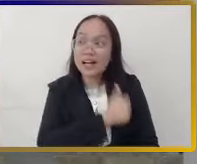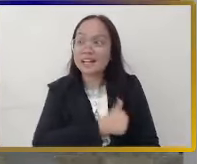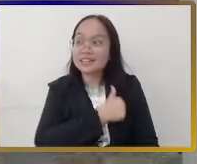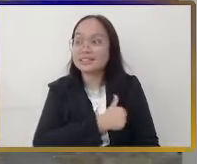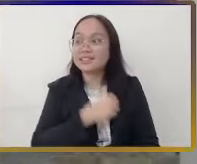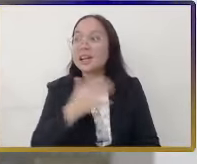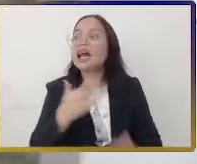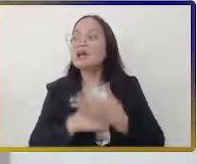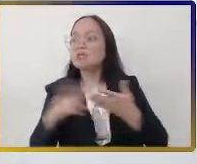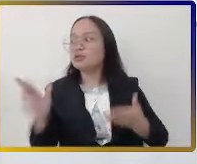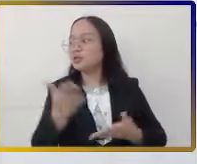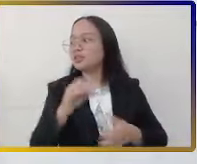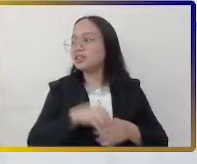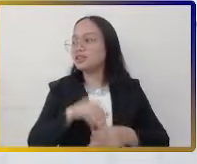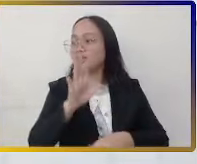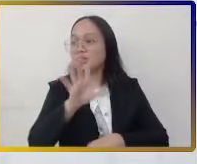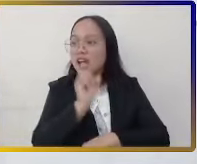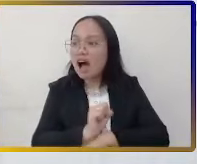mo.